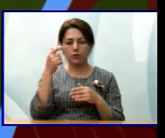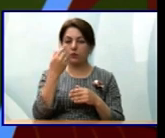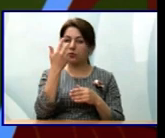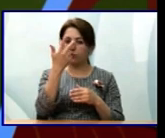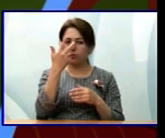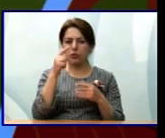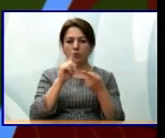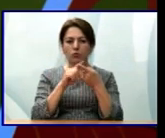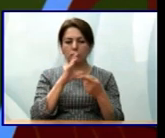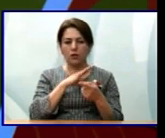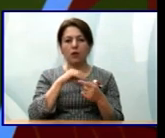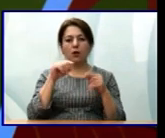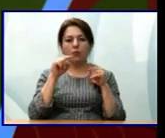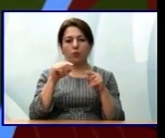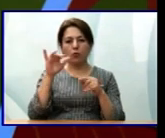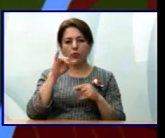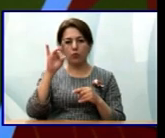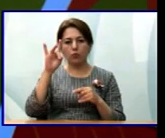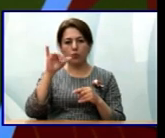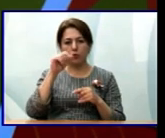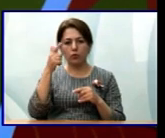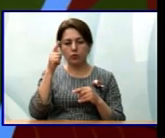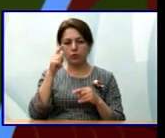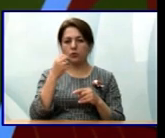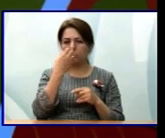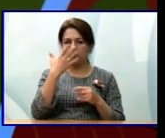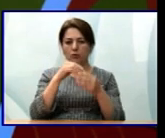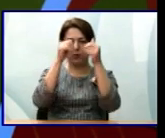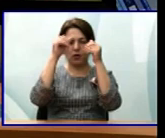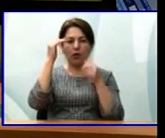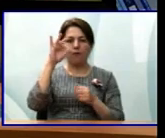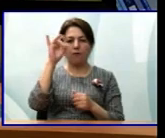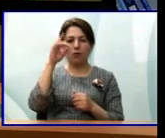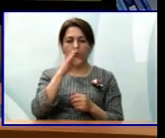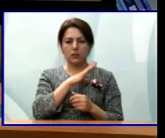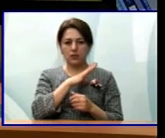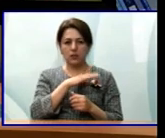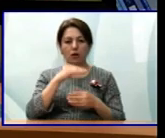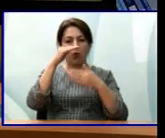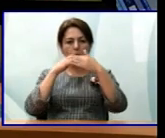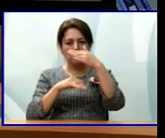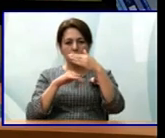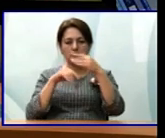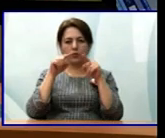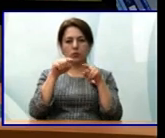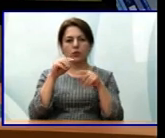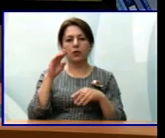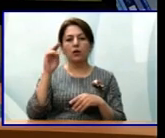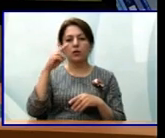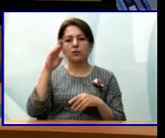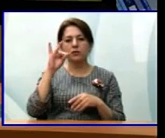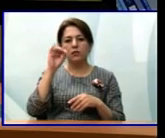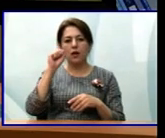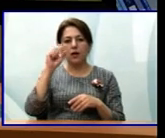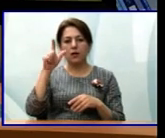qo'shilgan. Ya'ni bu urug'chi gulining formulasi ekan. Ostida uning diagrammasi